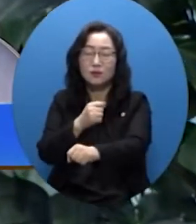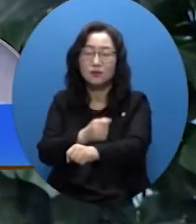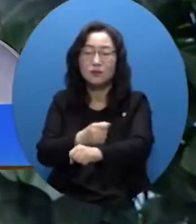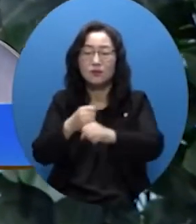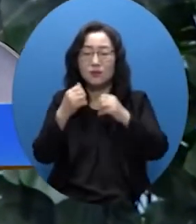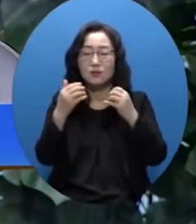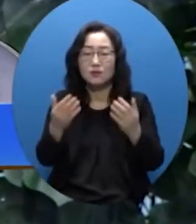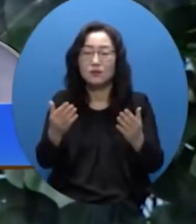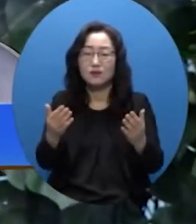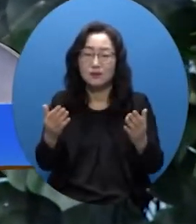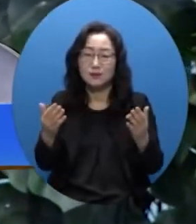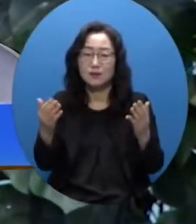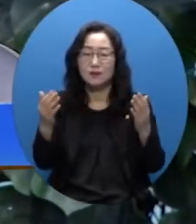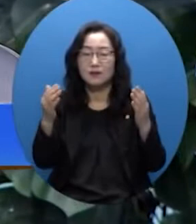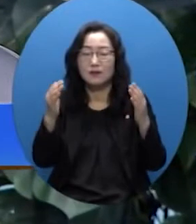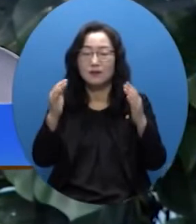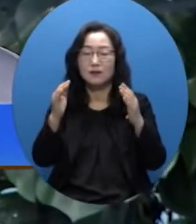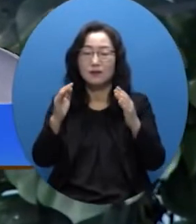가을호